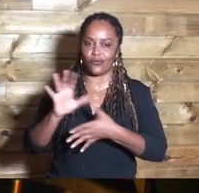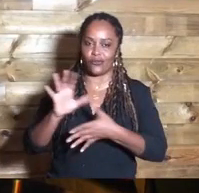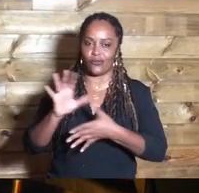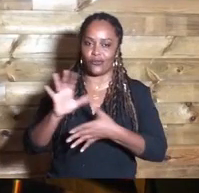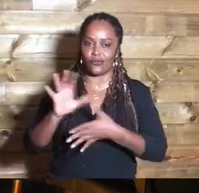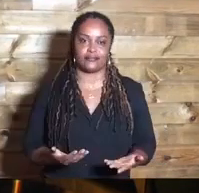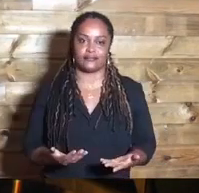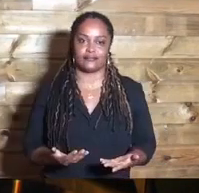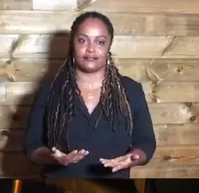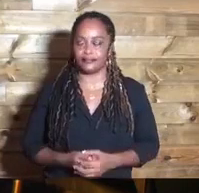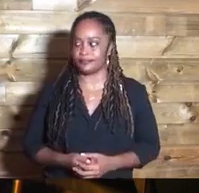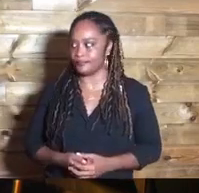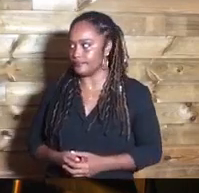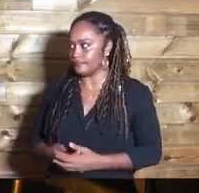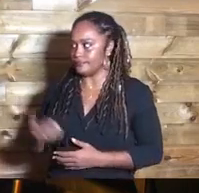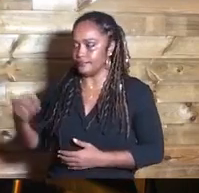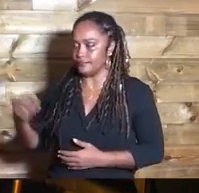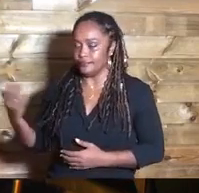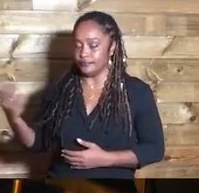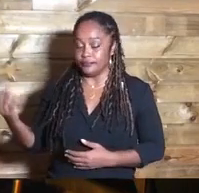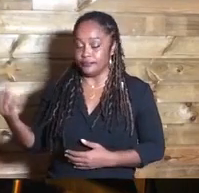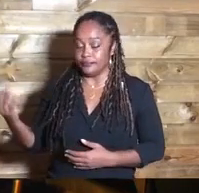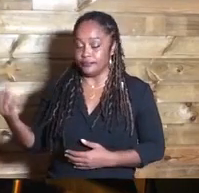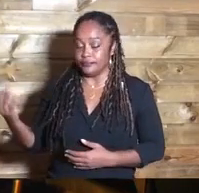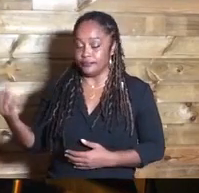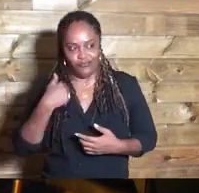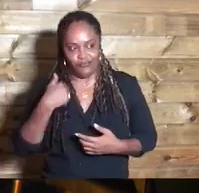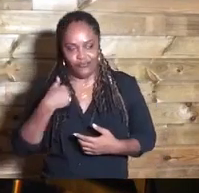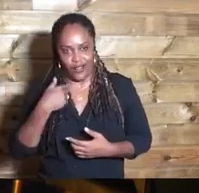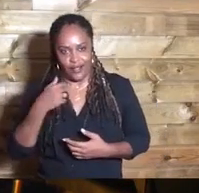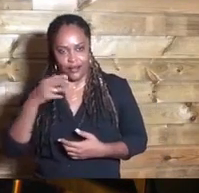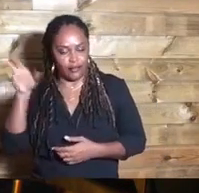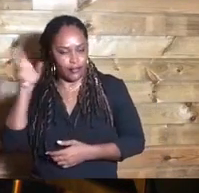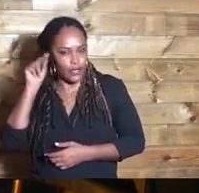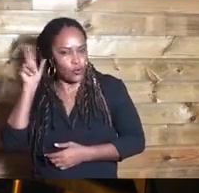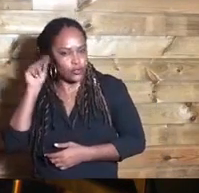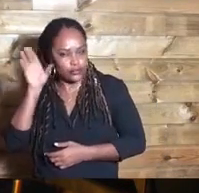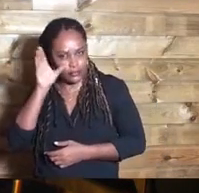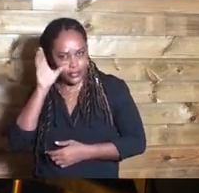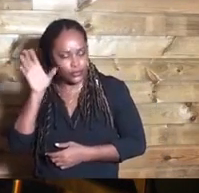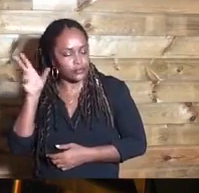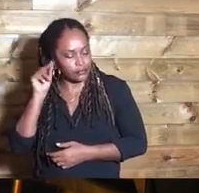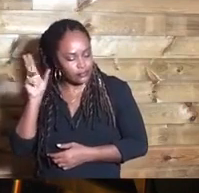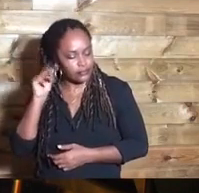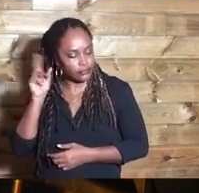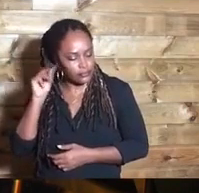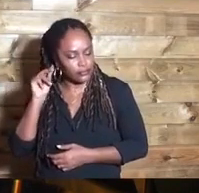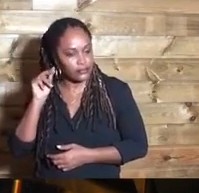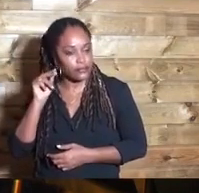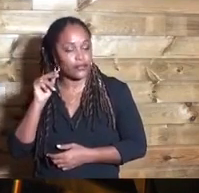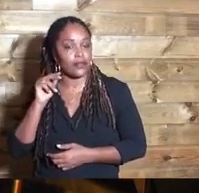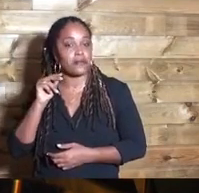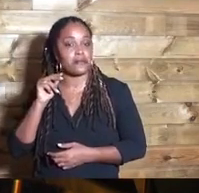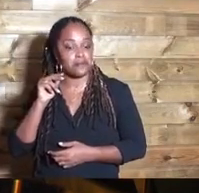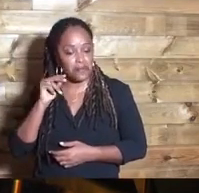Alors, en même temps, en rassurez-moi, parce qu'en tant de discours à yo, et yo dit que si nous comme ça,